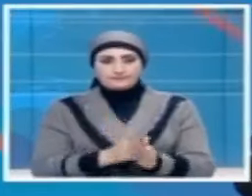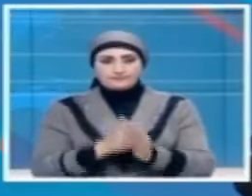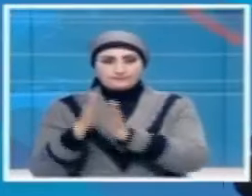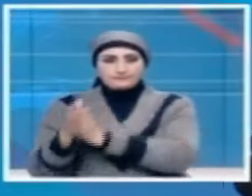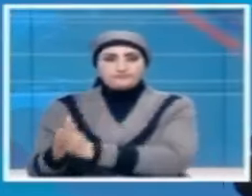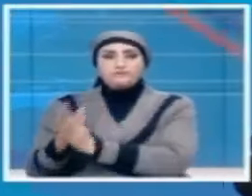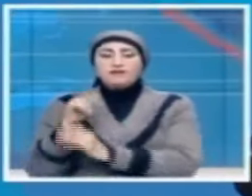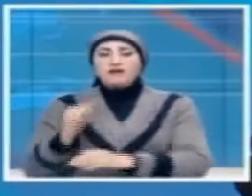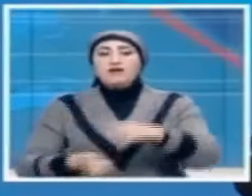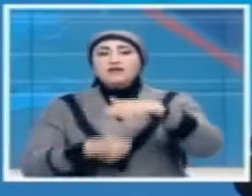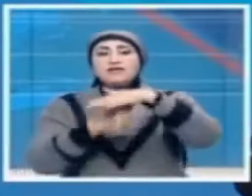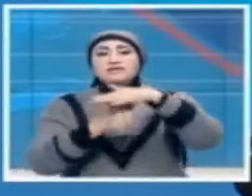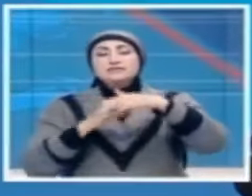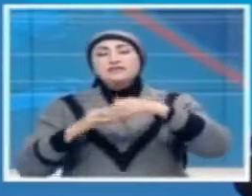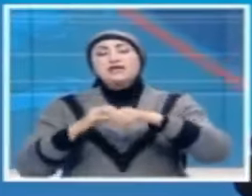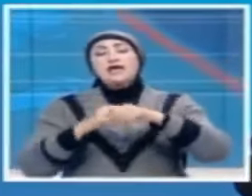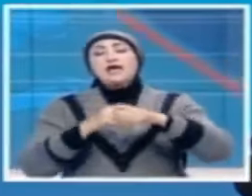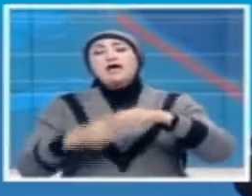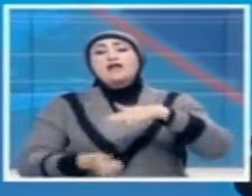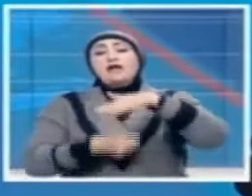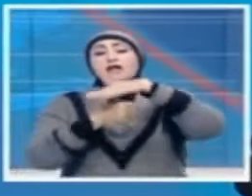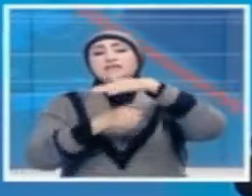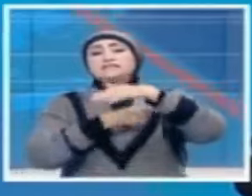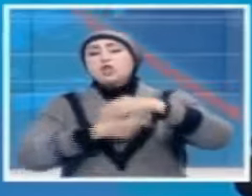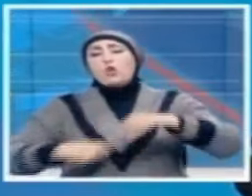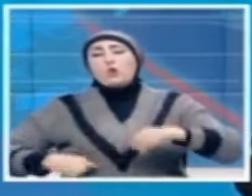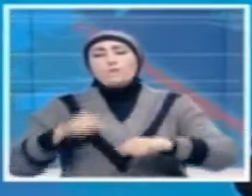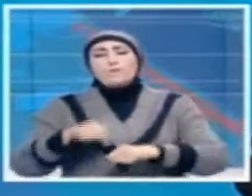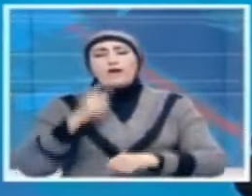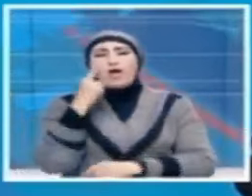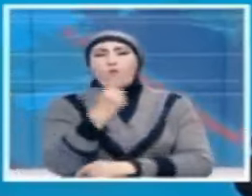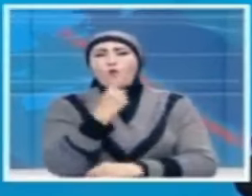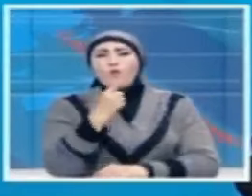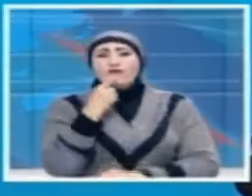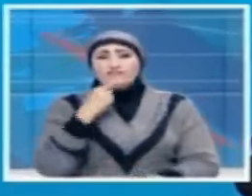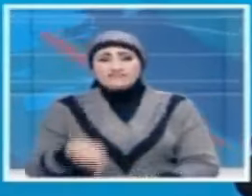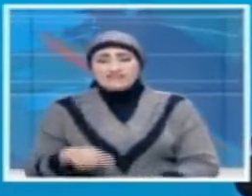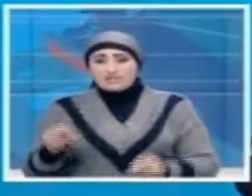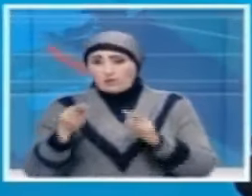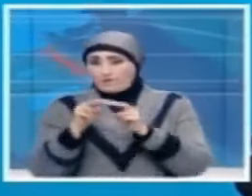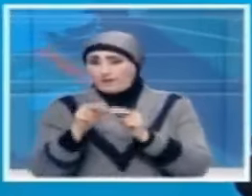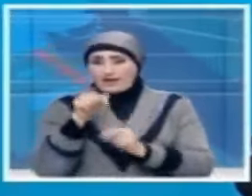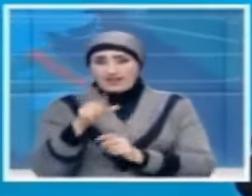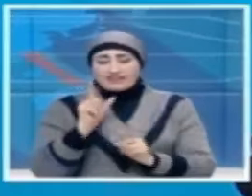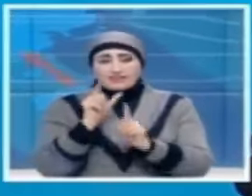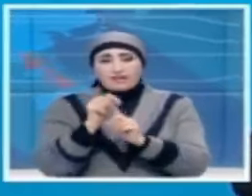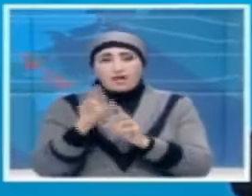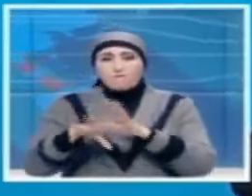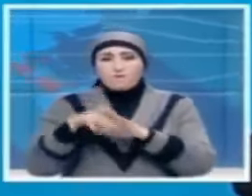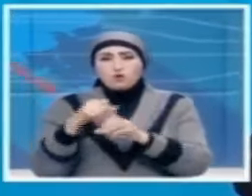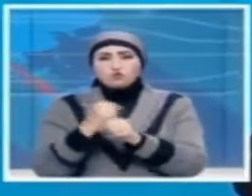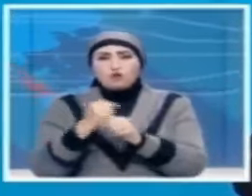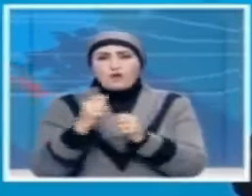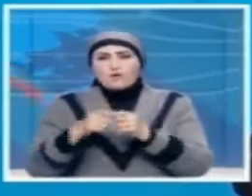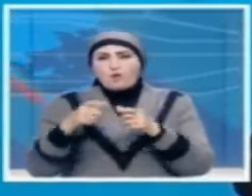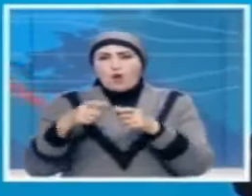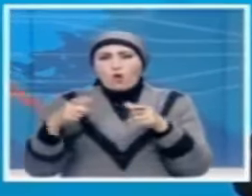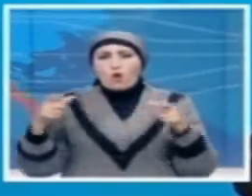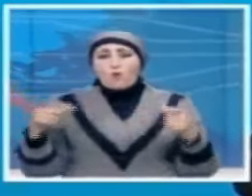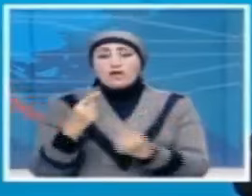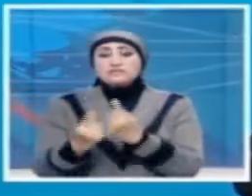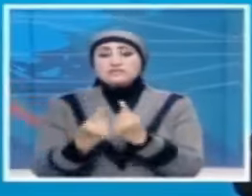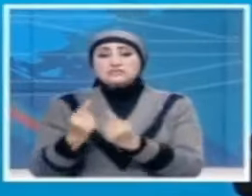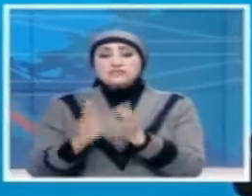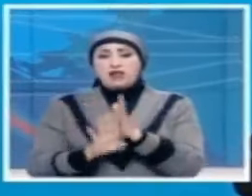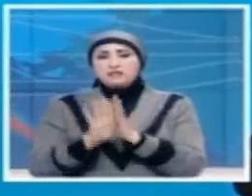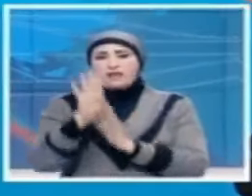وكان رئيس الوزراء دكتور مصطفى مدبولي قد أكد أن جولته في الإسكندرية والبحيرة تستهدف متابعة المشروعات في مجال توسيع